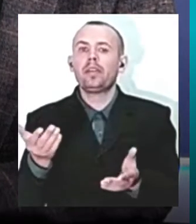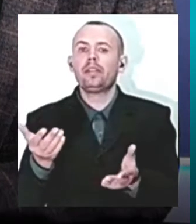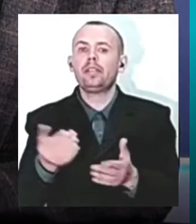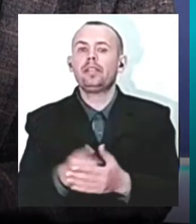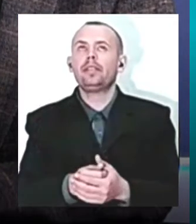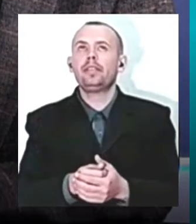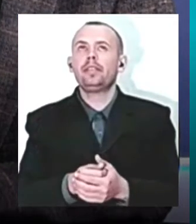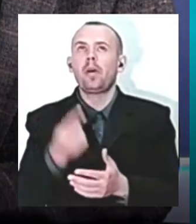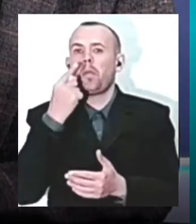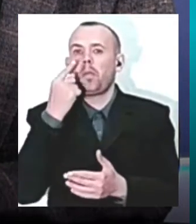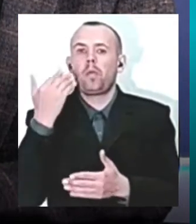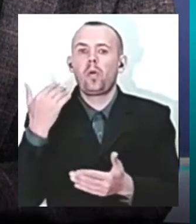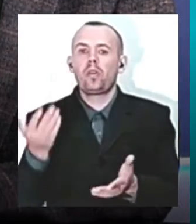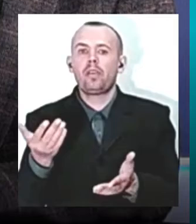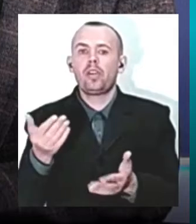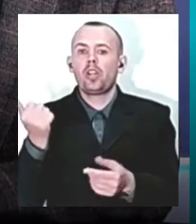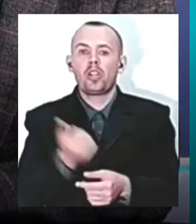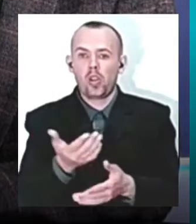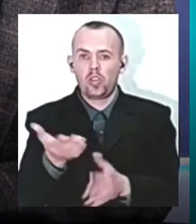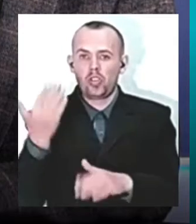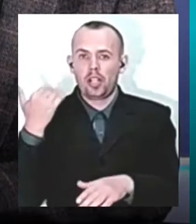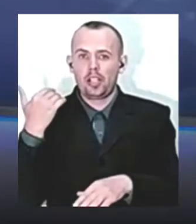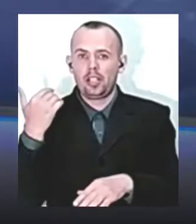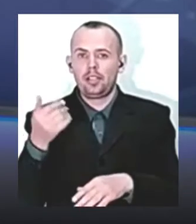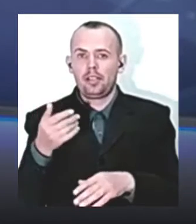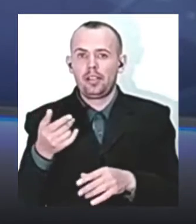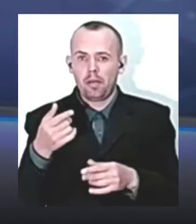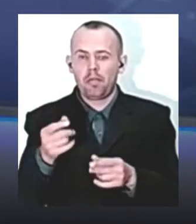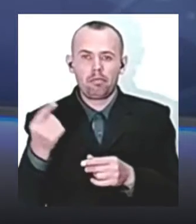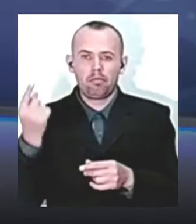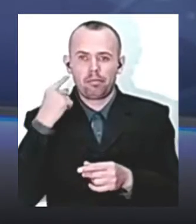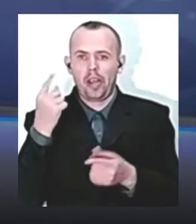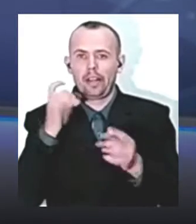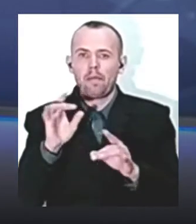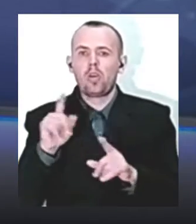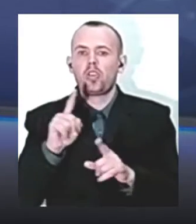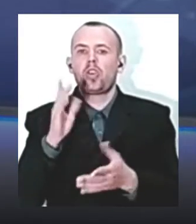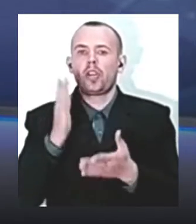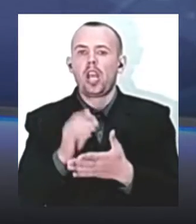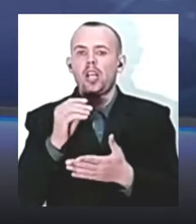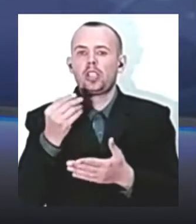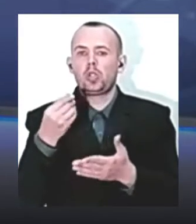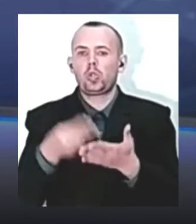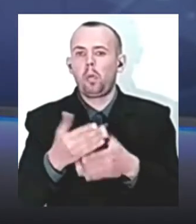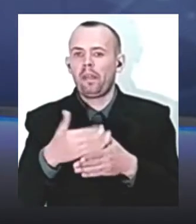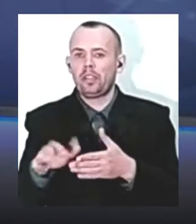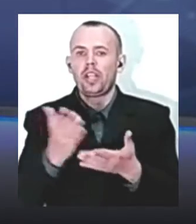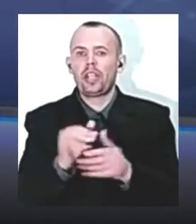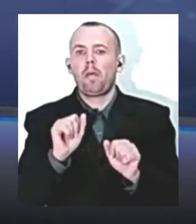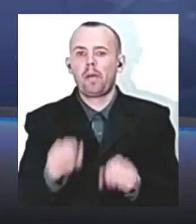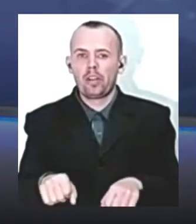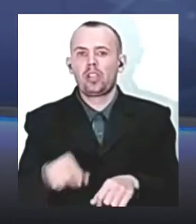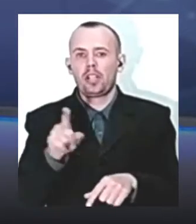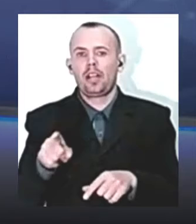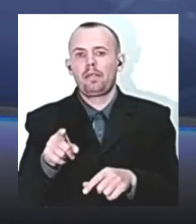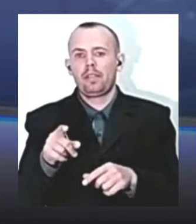Буквально тиждень назад зайшла інформація, що є субвенція і є можливість встановити кисневі